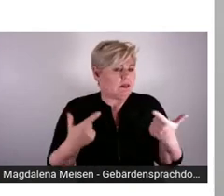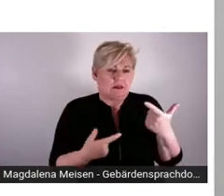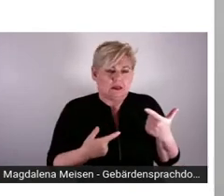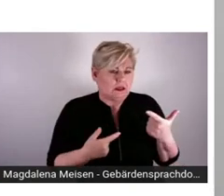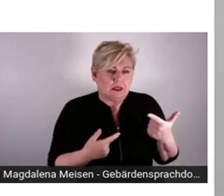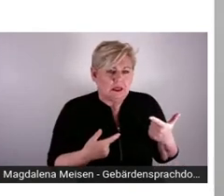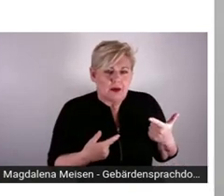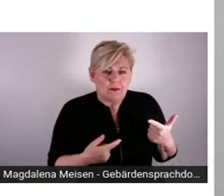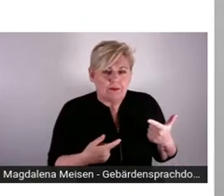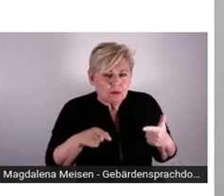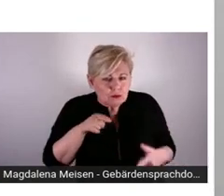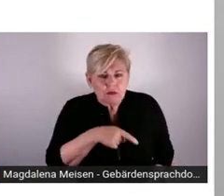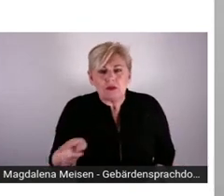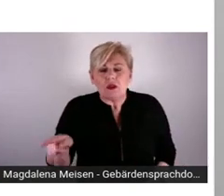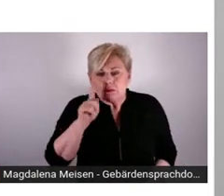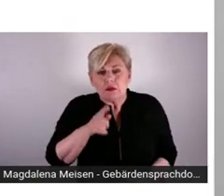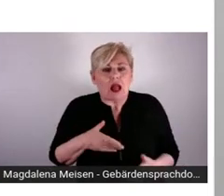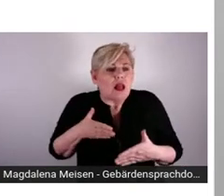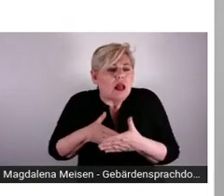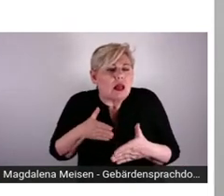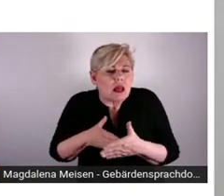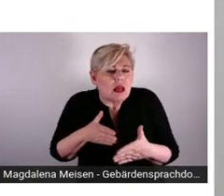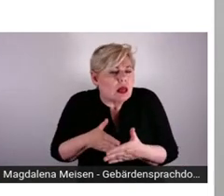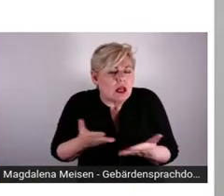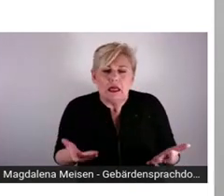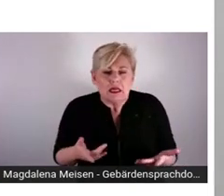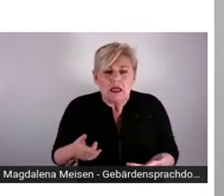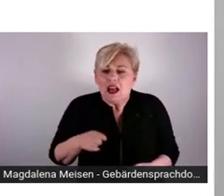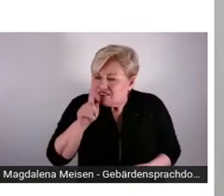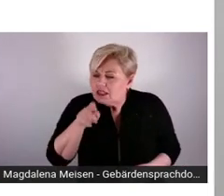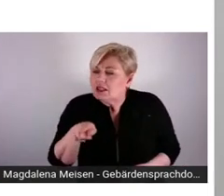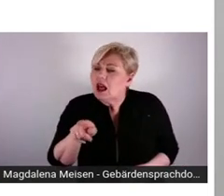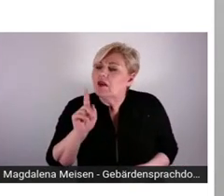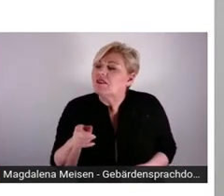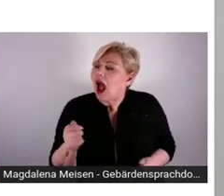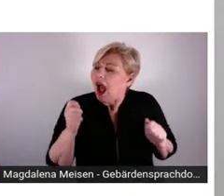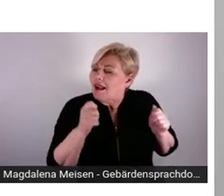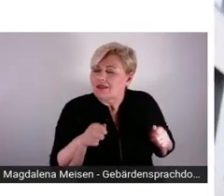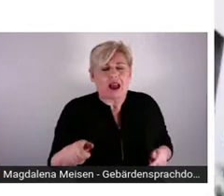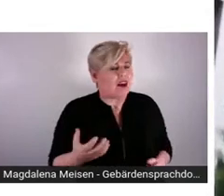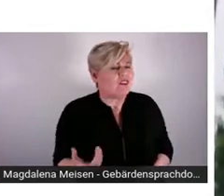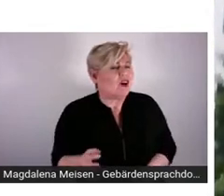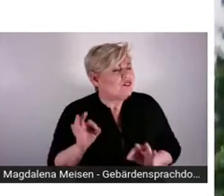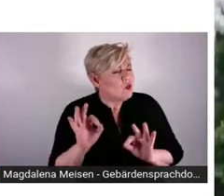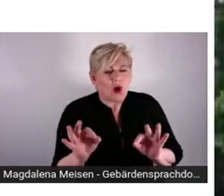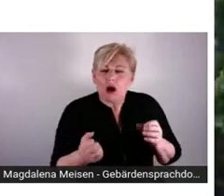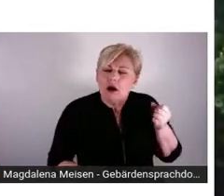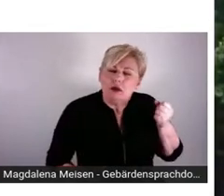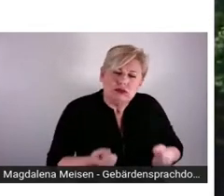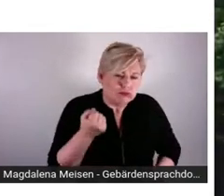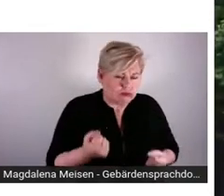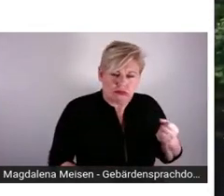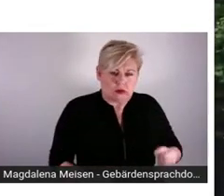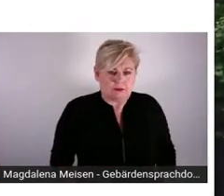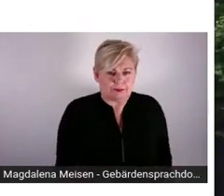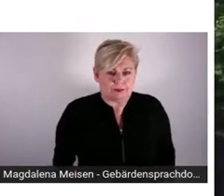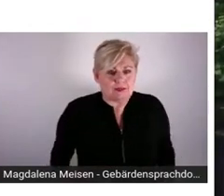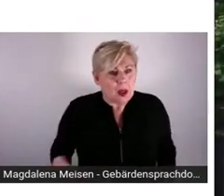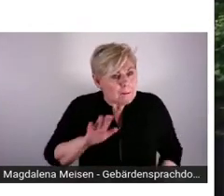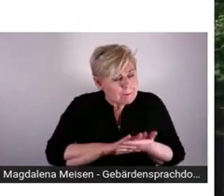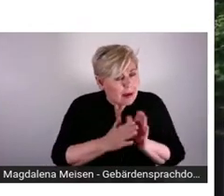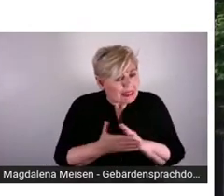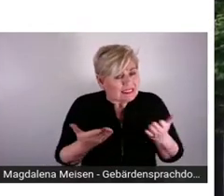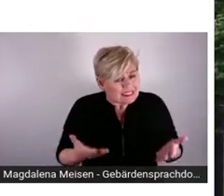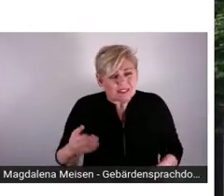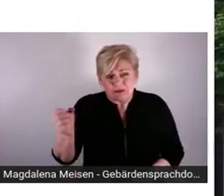und dass die Hürden zu groß sind, wenn man die Anträge stellt. Das ist schwierig. In der Praxis wird deutlich, dass die Kinder